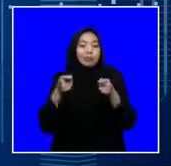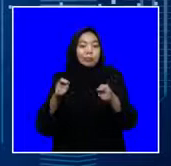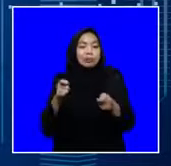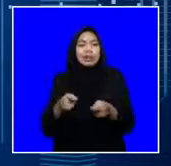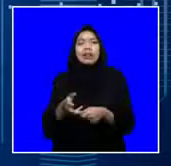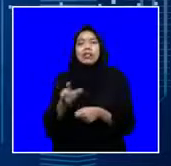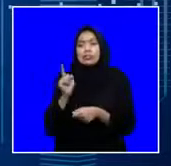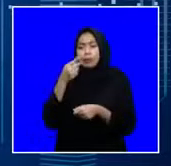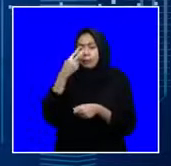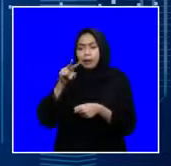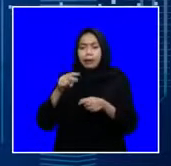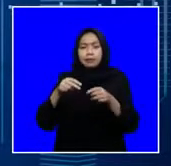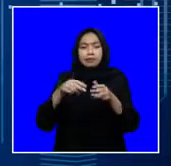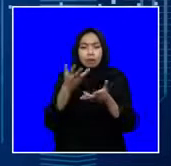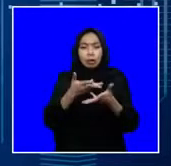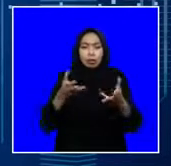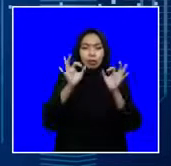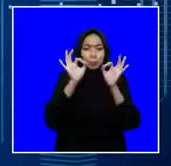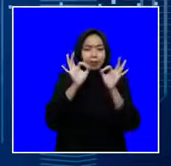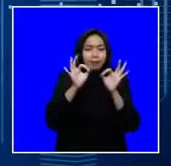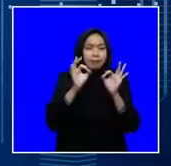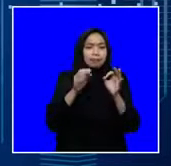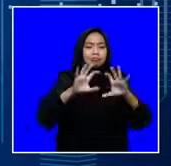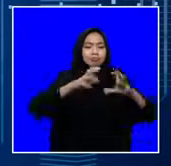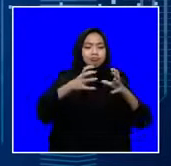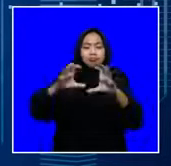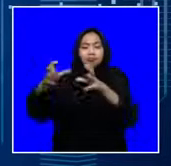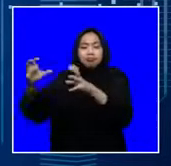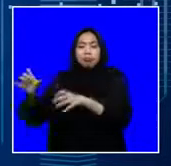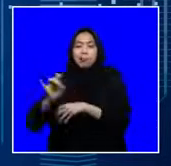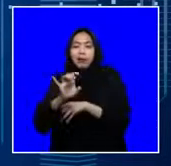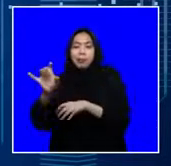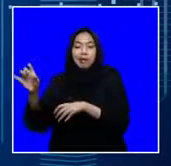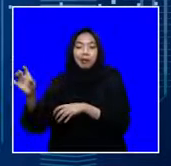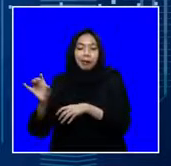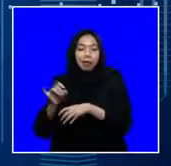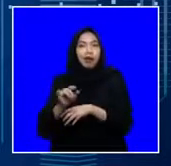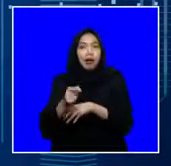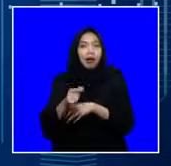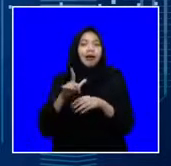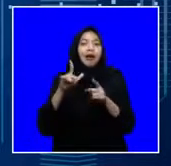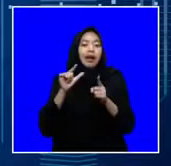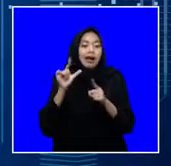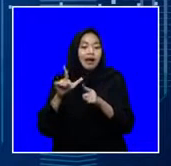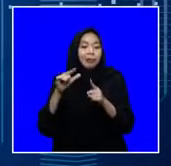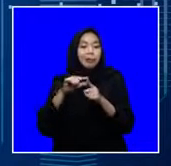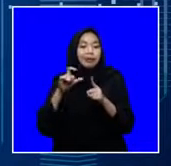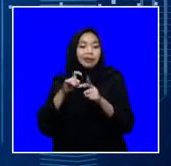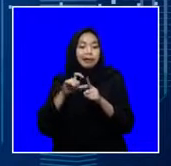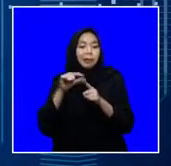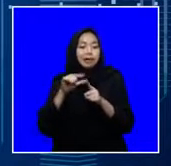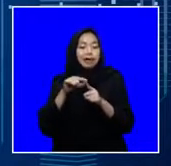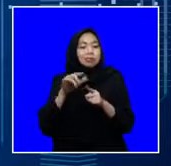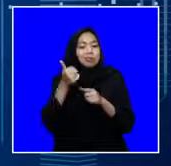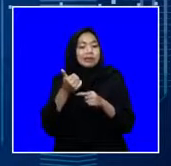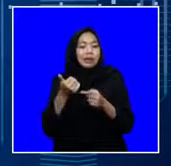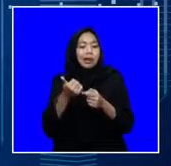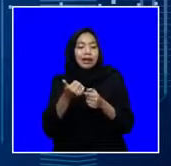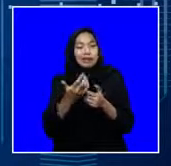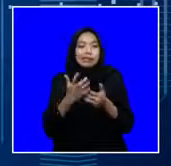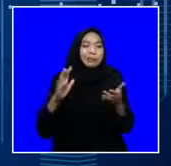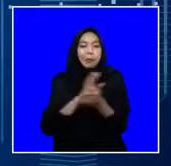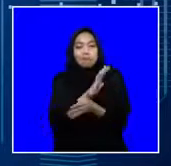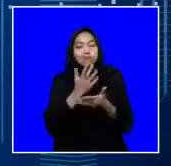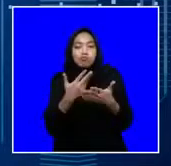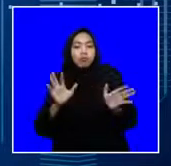ini akan memecah-mecah degree ini menjadi modul-modul yang lebih kecil. Jadi LPDP harus mengejar tren dalam dunia pendidikan seperti